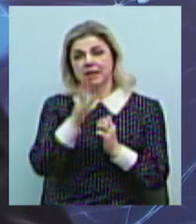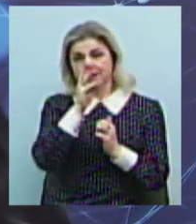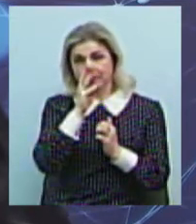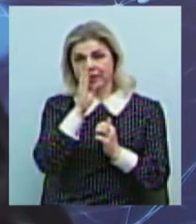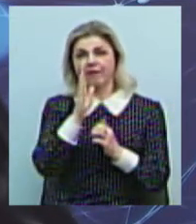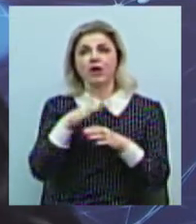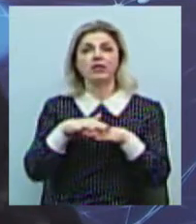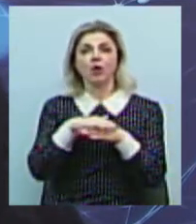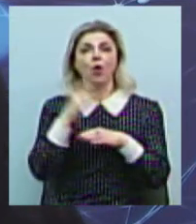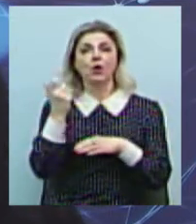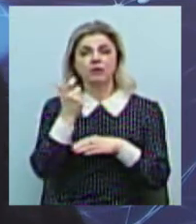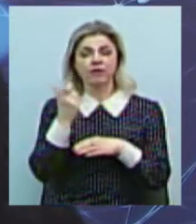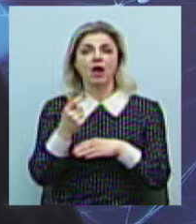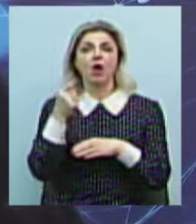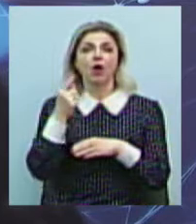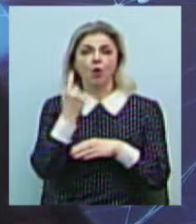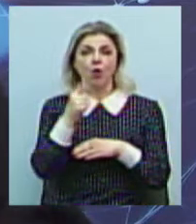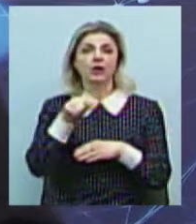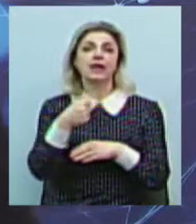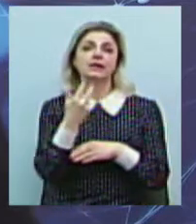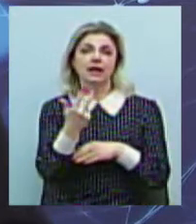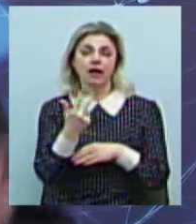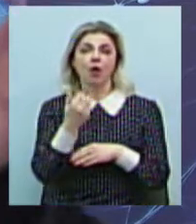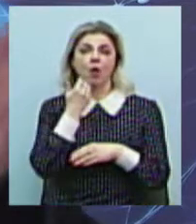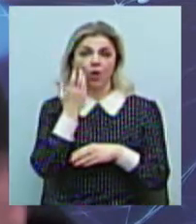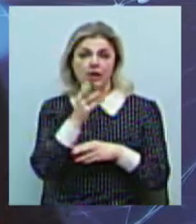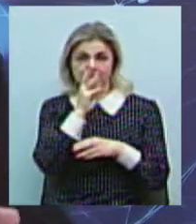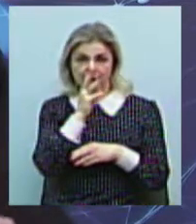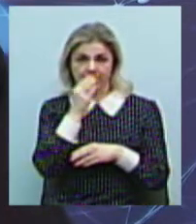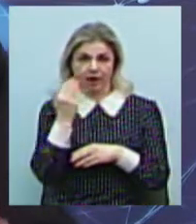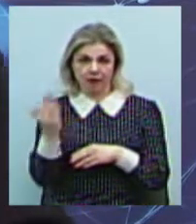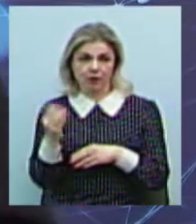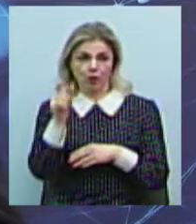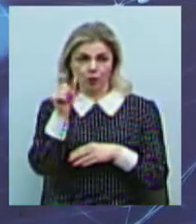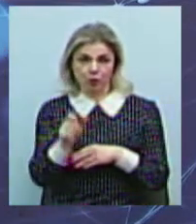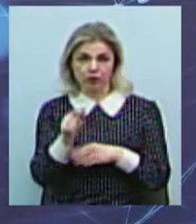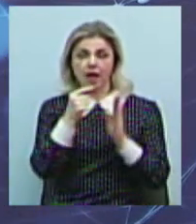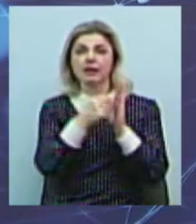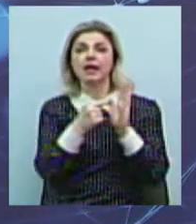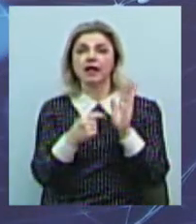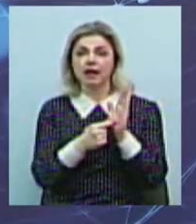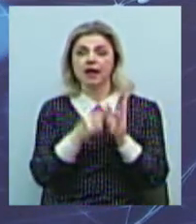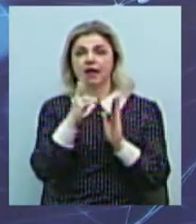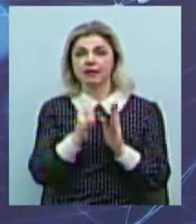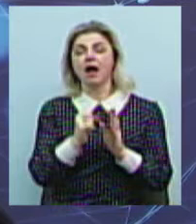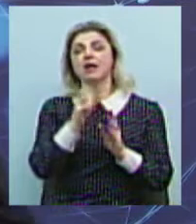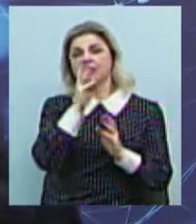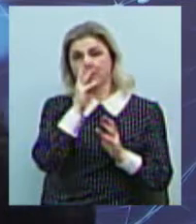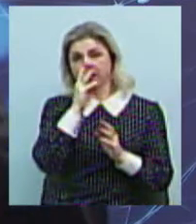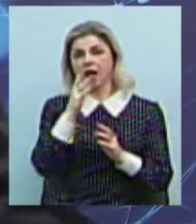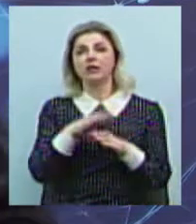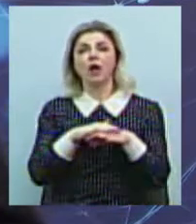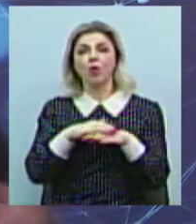в народному господарстві складав 1,3. Тобто, коли ми зарплату людини поділили на зарплату в народному господарстві, коефіцієнт